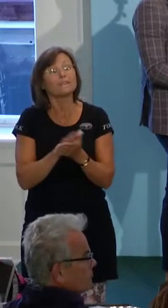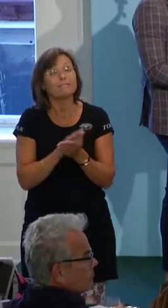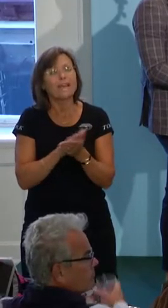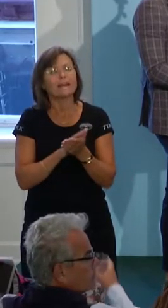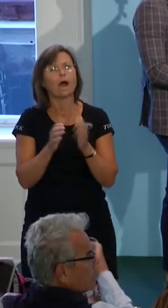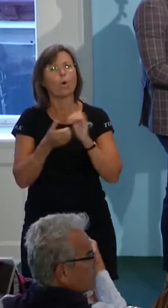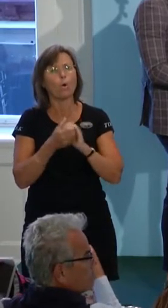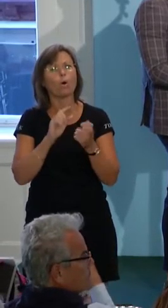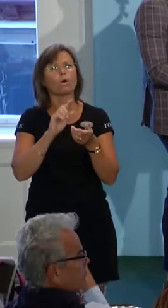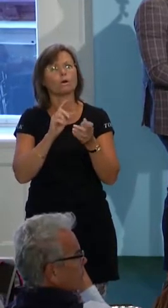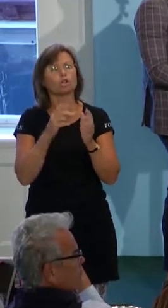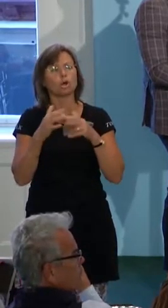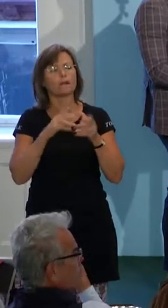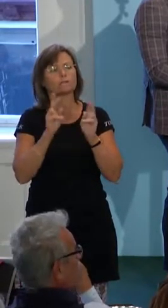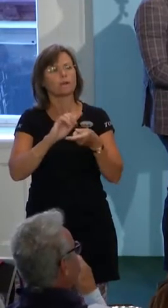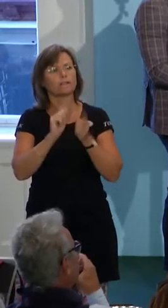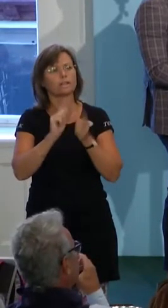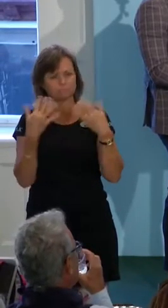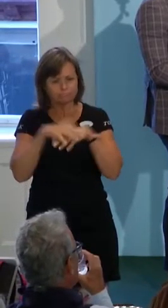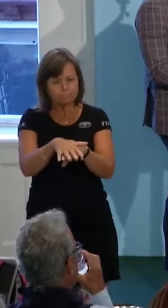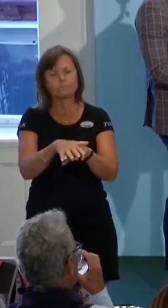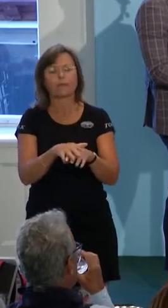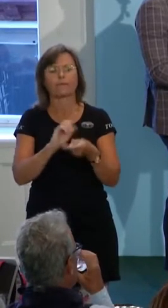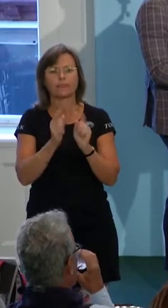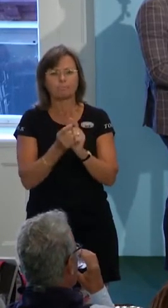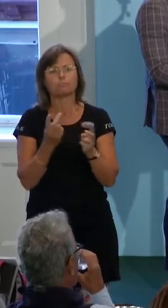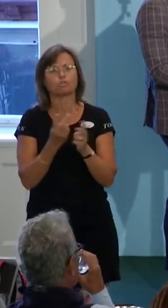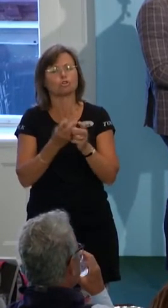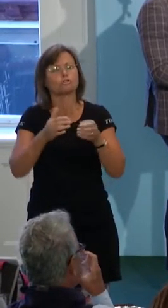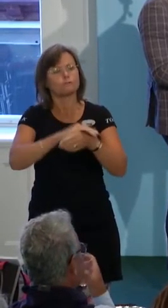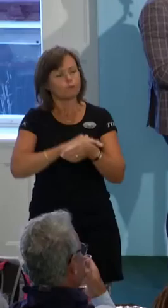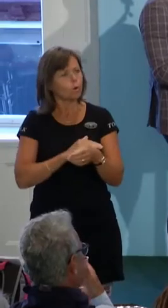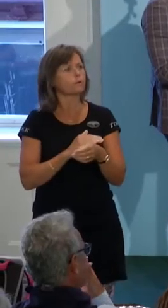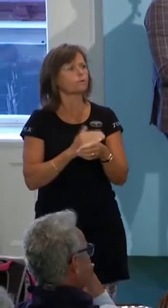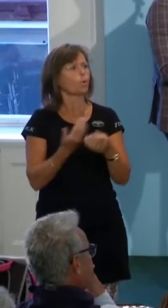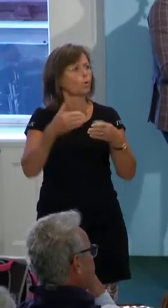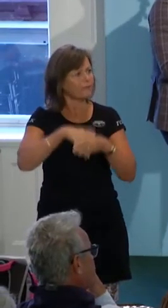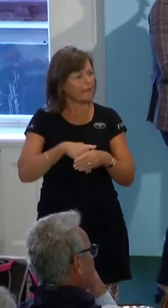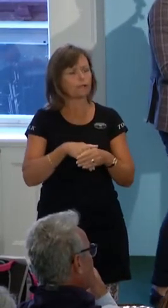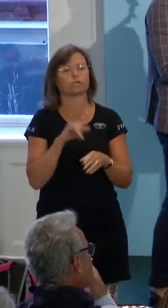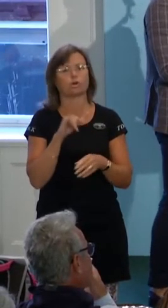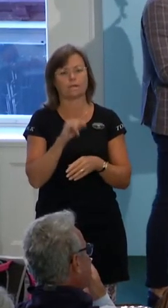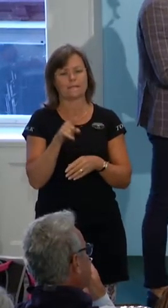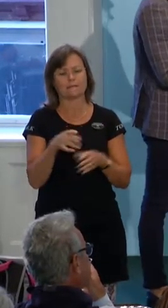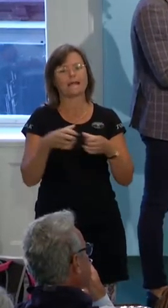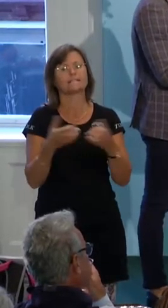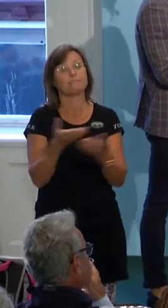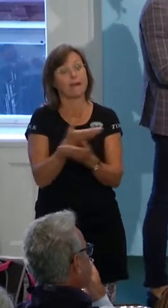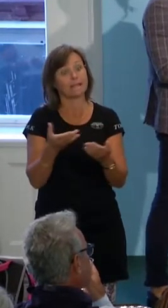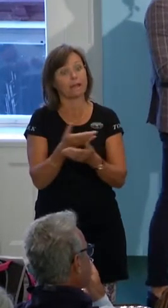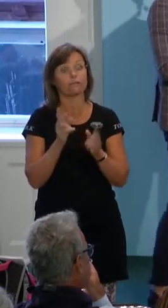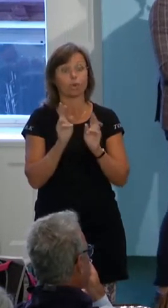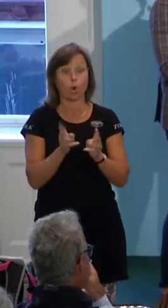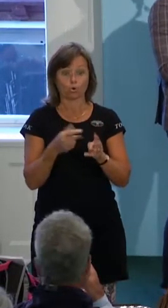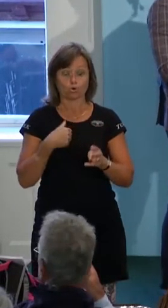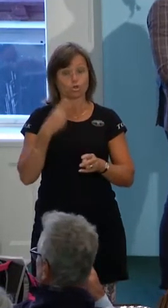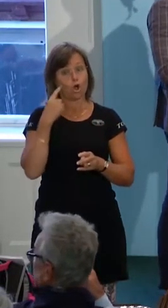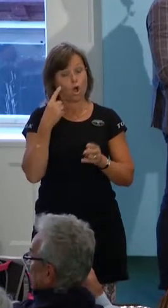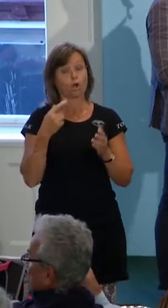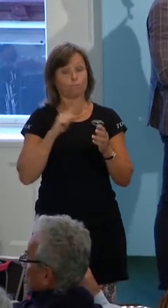ihop att det blir meningsfullt att gå på eller delta i den här samverkan. För det jag också hör mycket